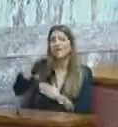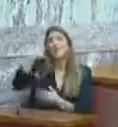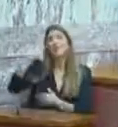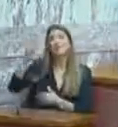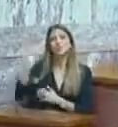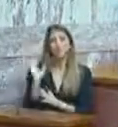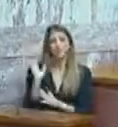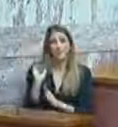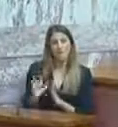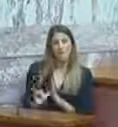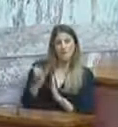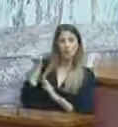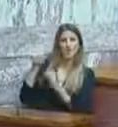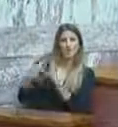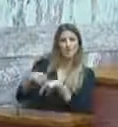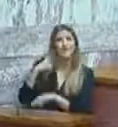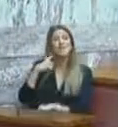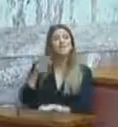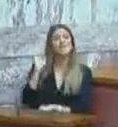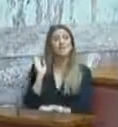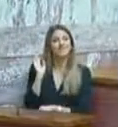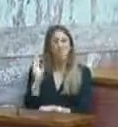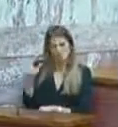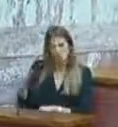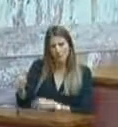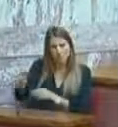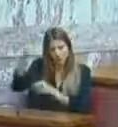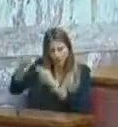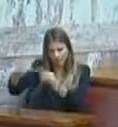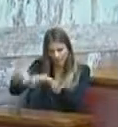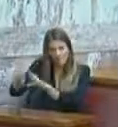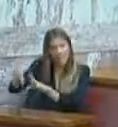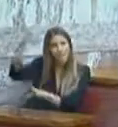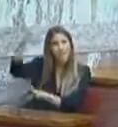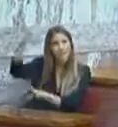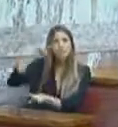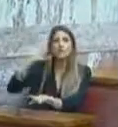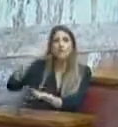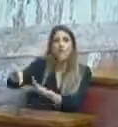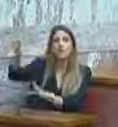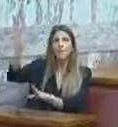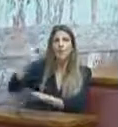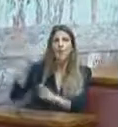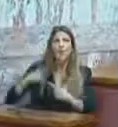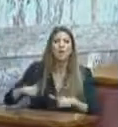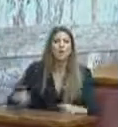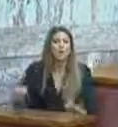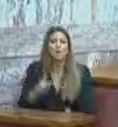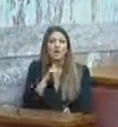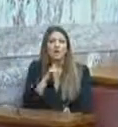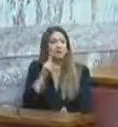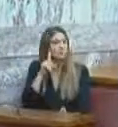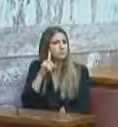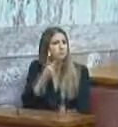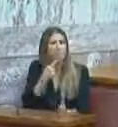στην πρώτη συνεδρίαση? Μπορούσατε την πρώτη συνεδρίαση να το πείτε ως επιλογή. Είχατε επιλογή ως ολομέλεια, όπως κάνατε με την απιστία.